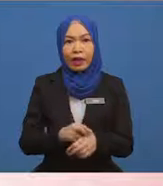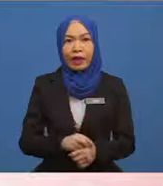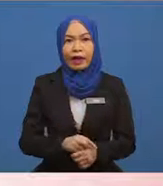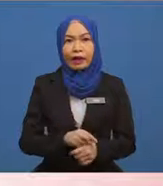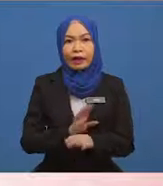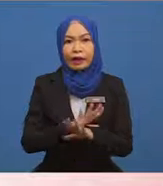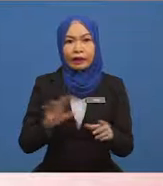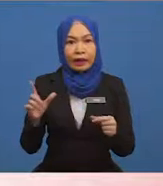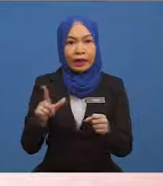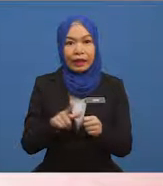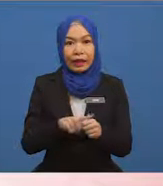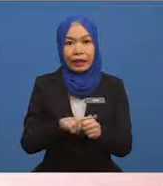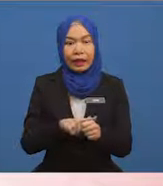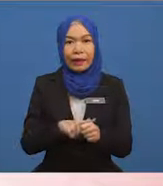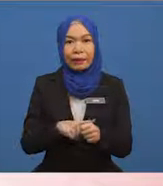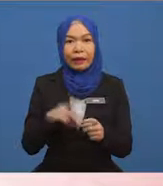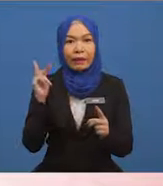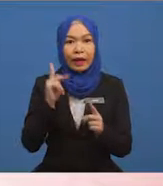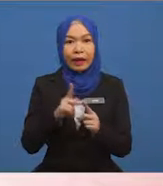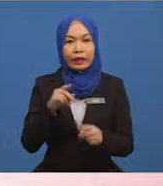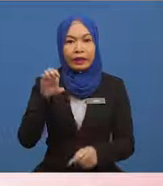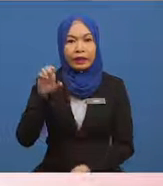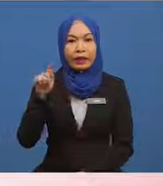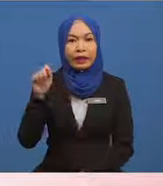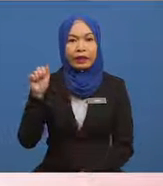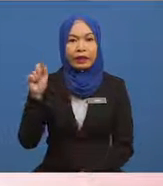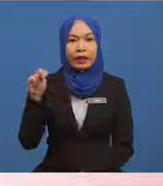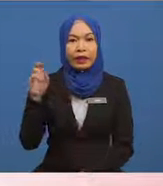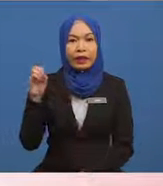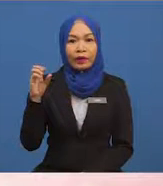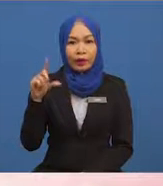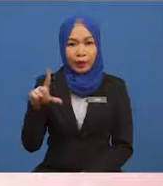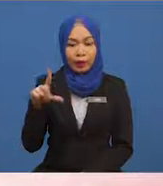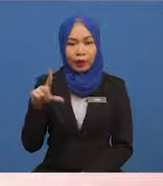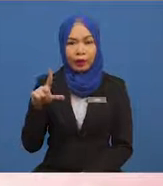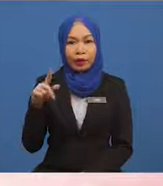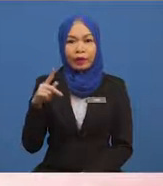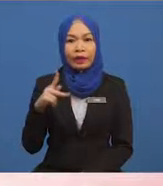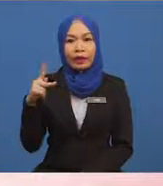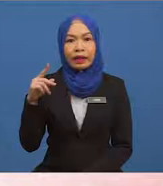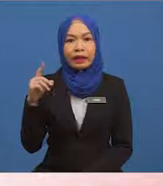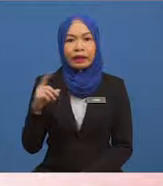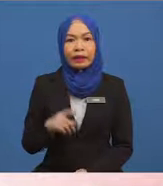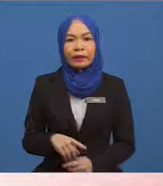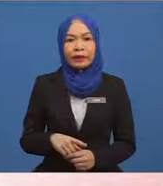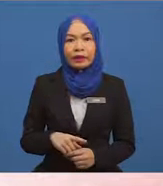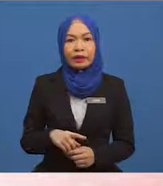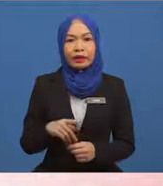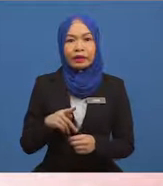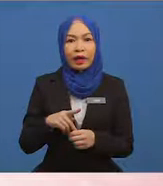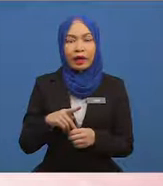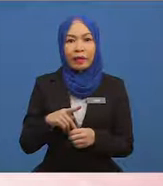etanol, karbon dioksida dan tenaga. Berikut adalah persamaan